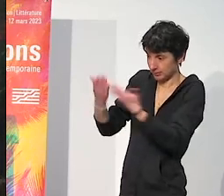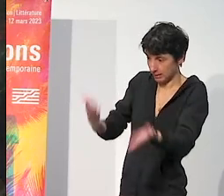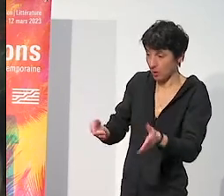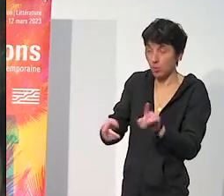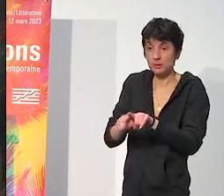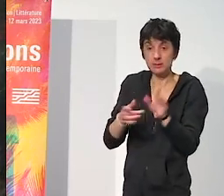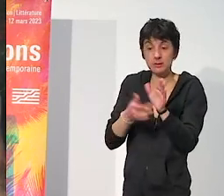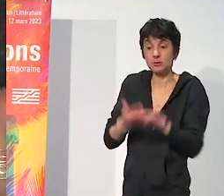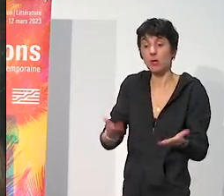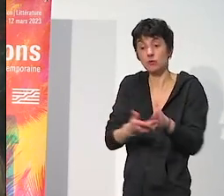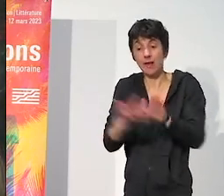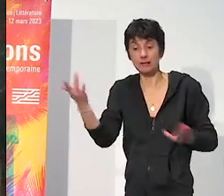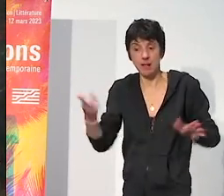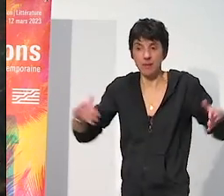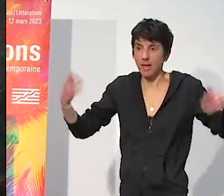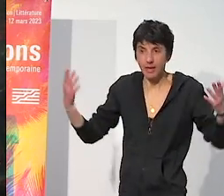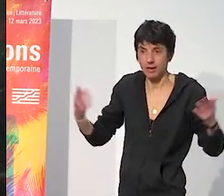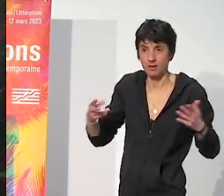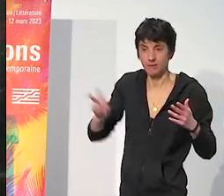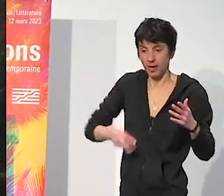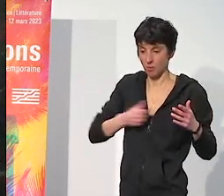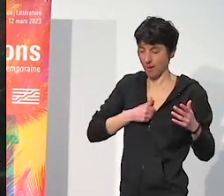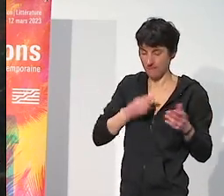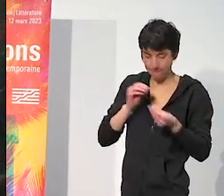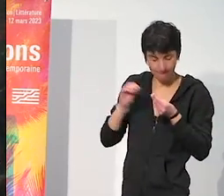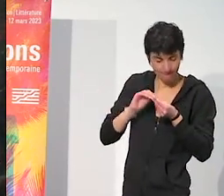aussi. Et effectivement, je me suis posé la question.